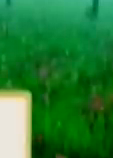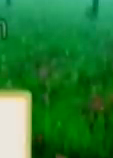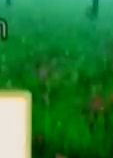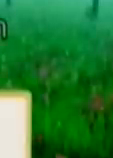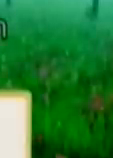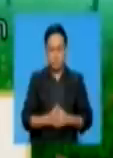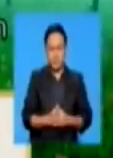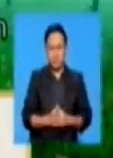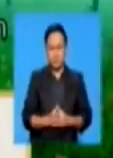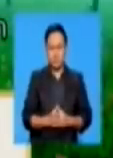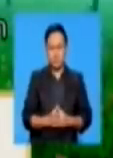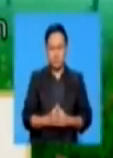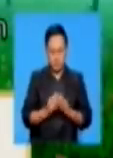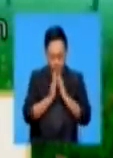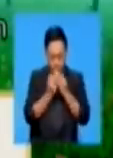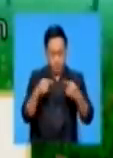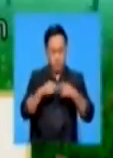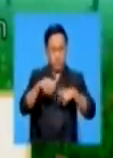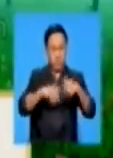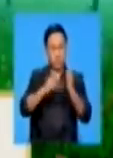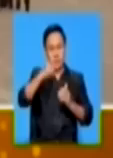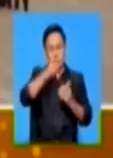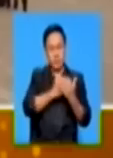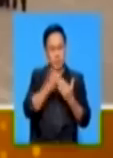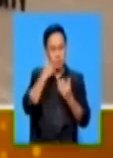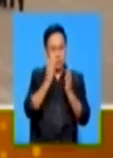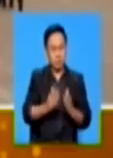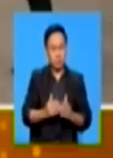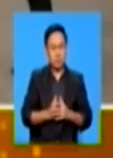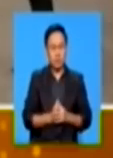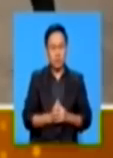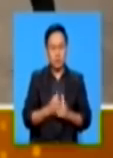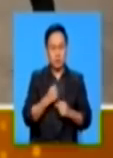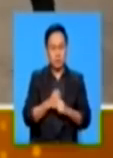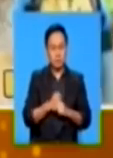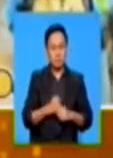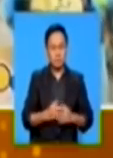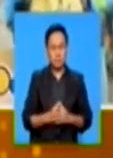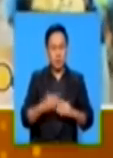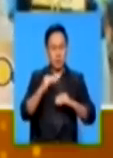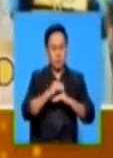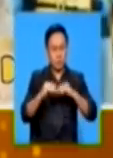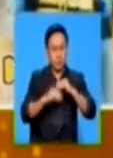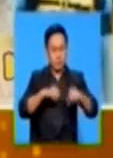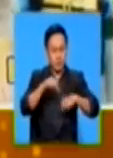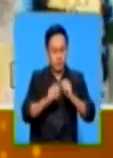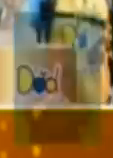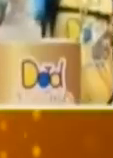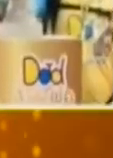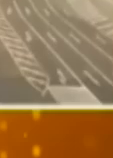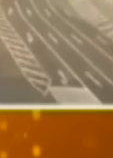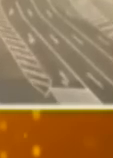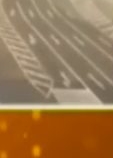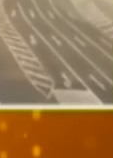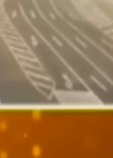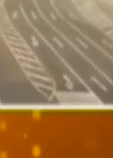สวัสดีครับพ่อแม่พี่น้องชาวไทยที่รักทุกท่านกิจกรรม Bike for Dad ปั่นเพื่อพ่อตามพระราชปฏิธาน